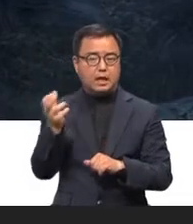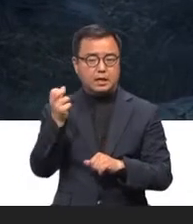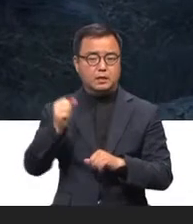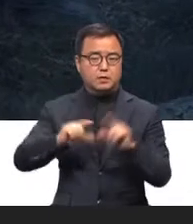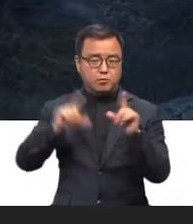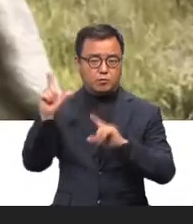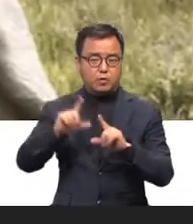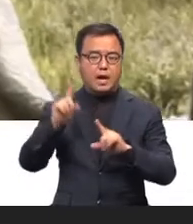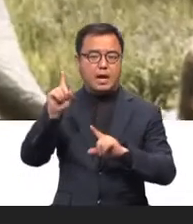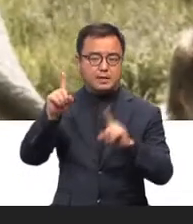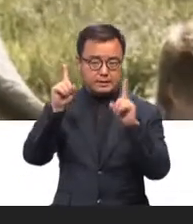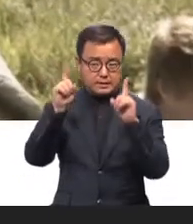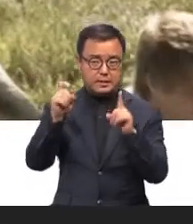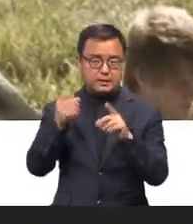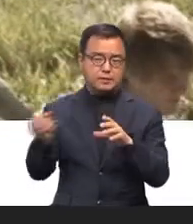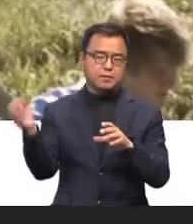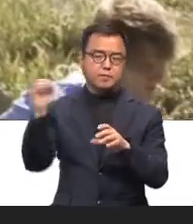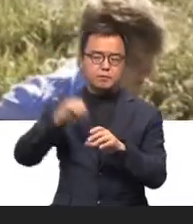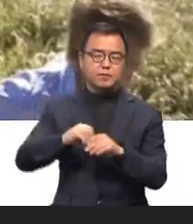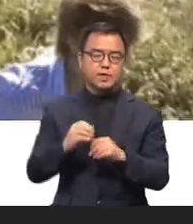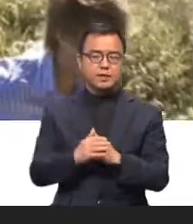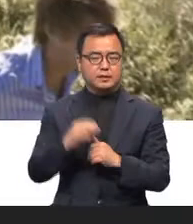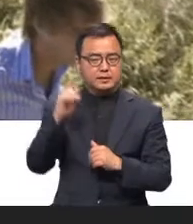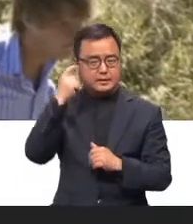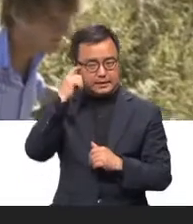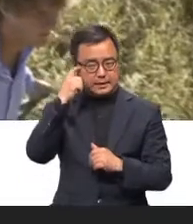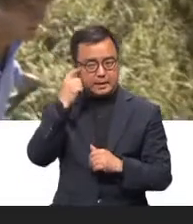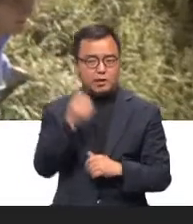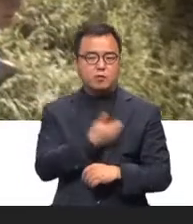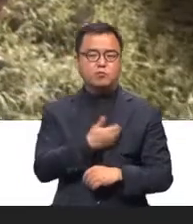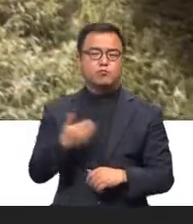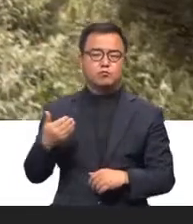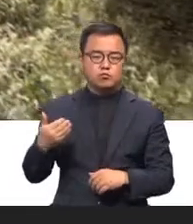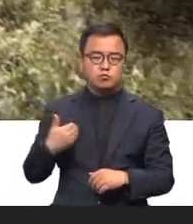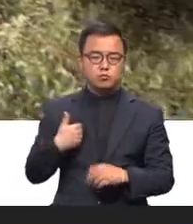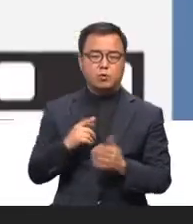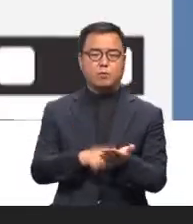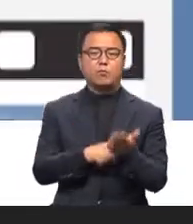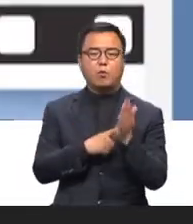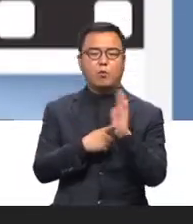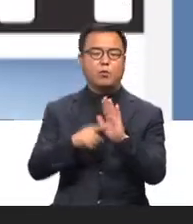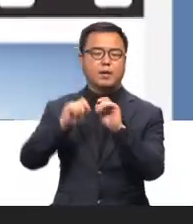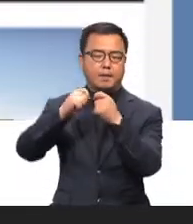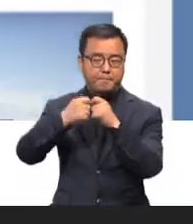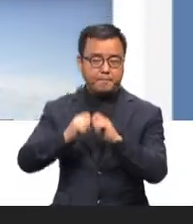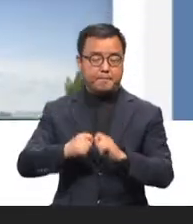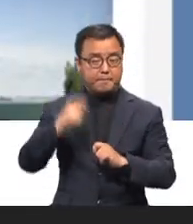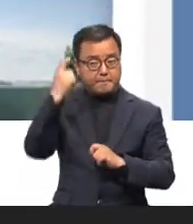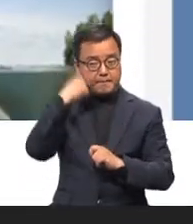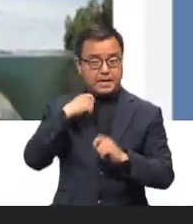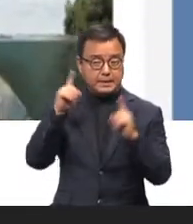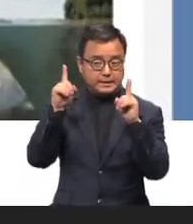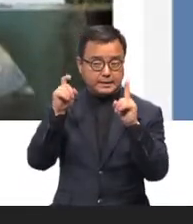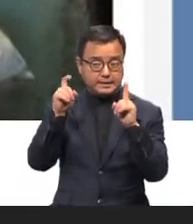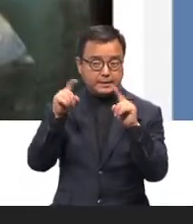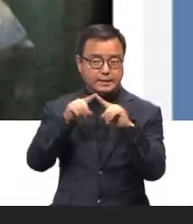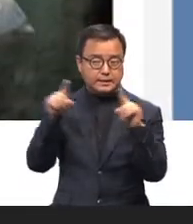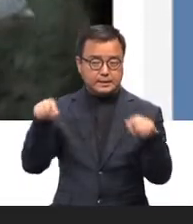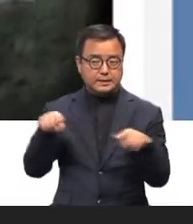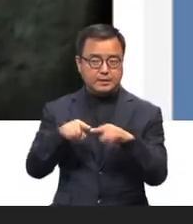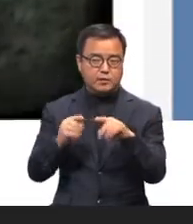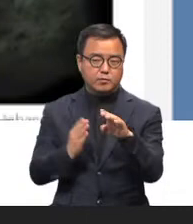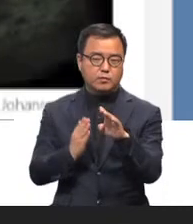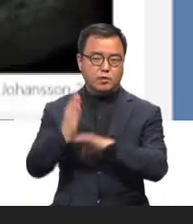속에 담아내는 데 있습니다. 네. 어떤 상상의 풍부함과 표현의 세심함이 사진 한 장의 세계를 넘어선다는 평가를